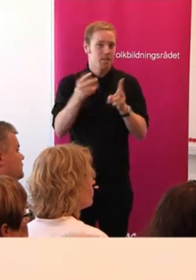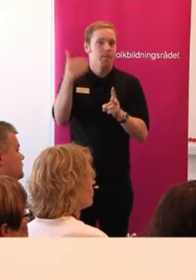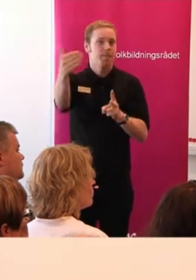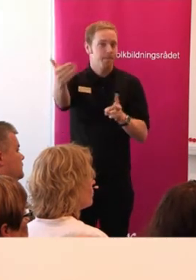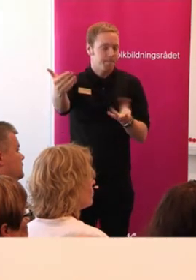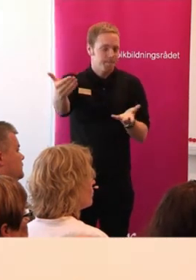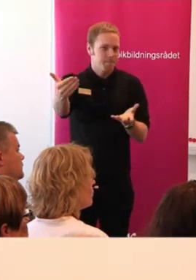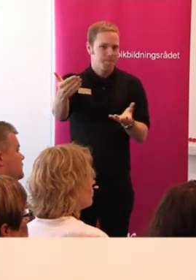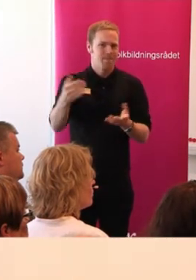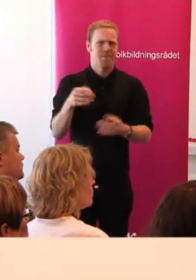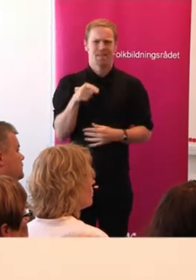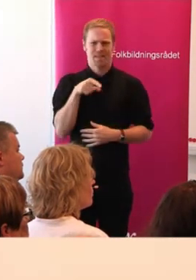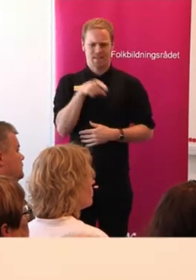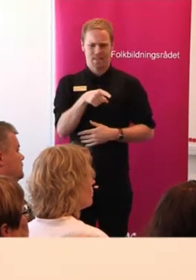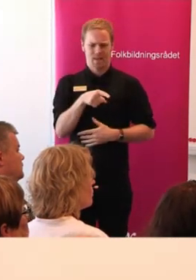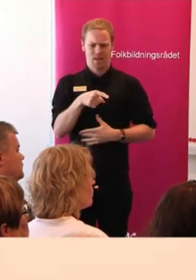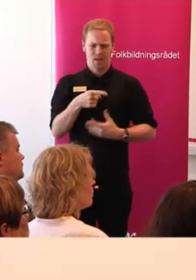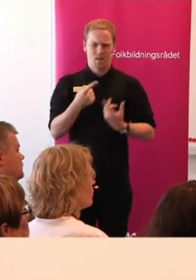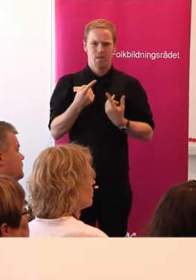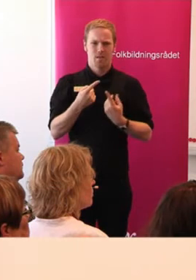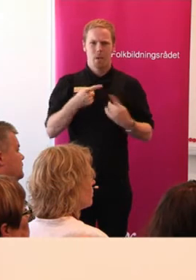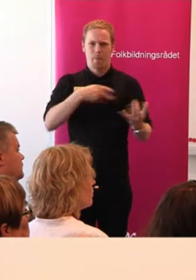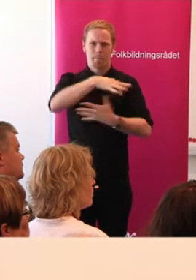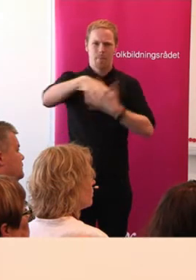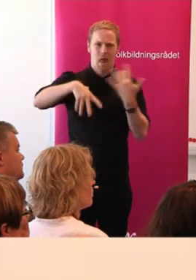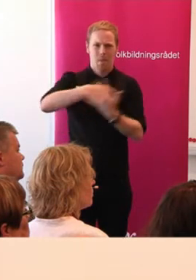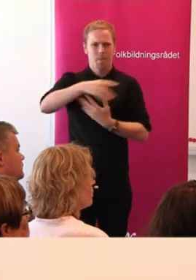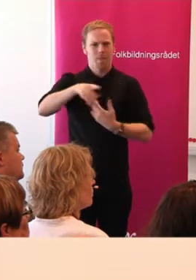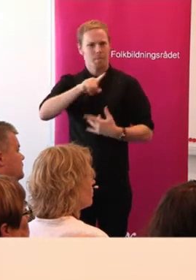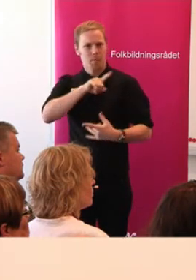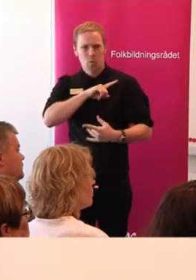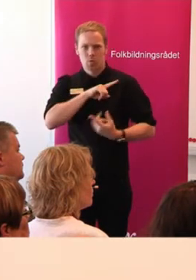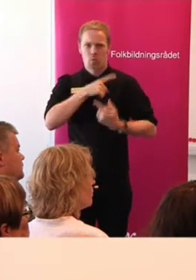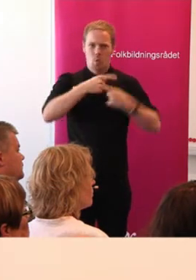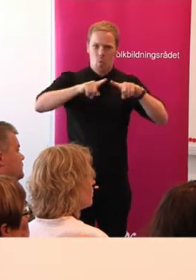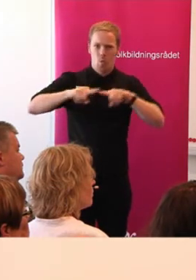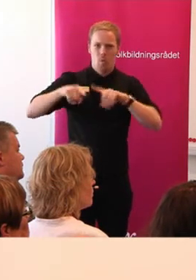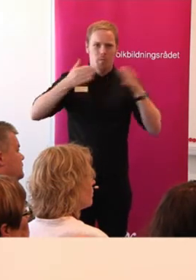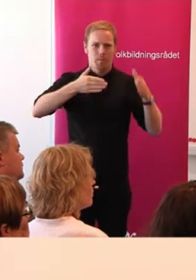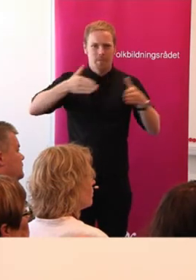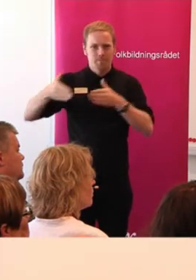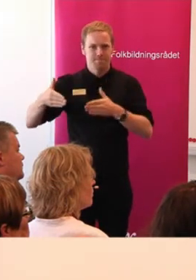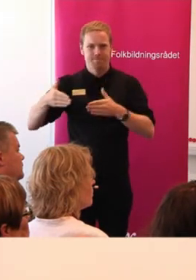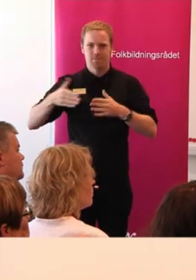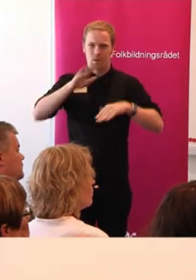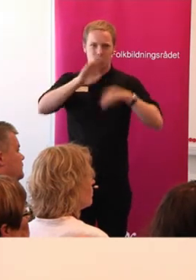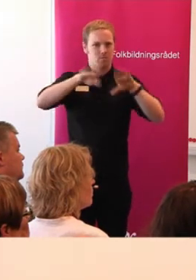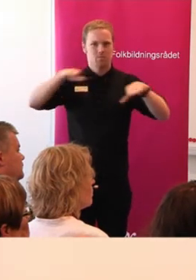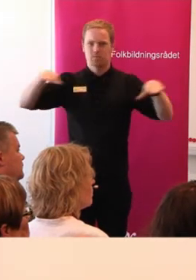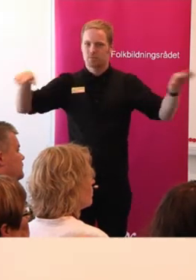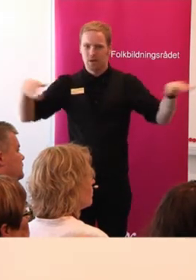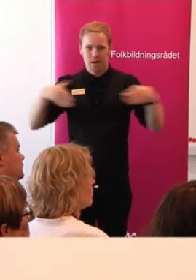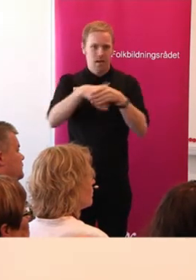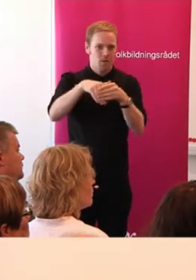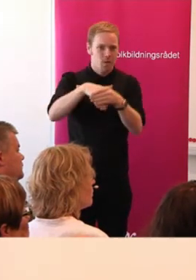en brokig samling utav människor, brokig samling utav lärare, brokig samling utav